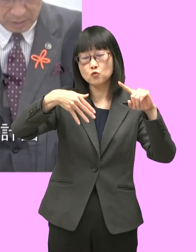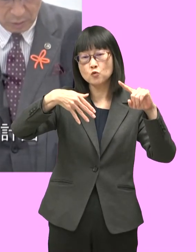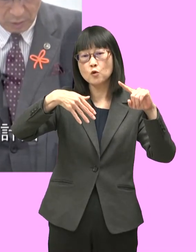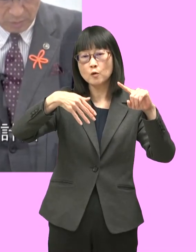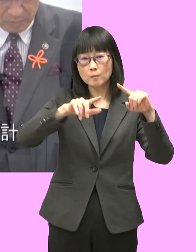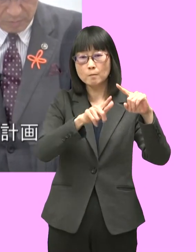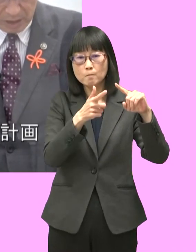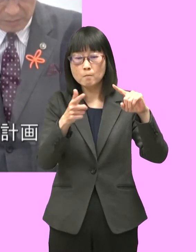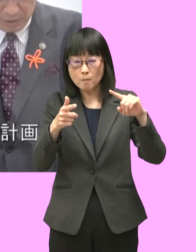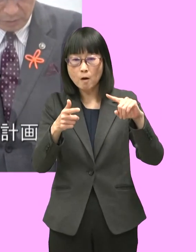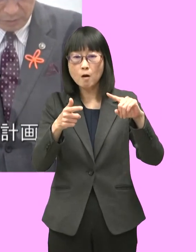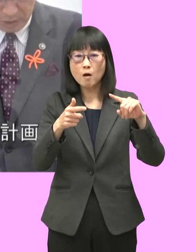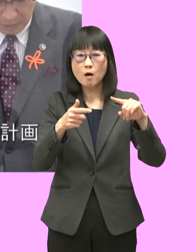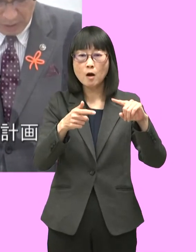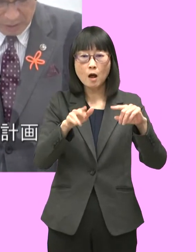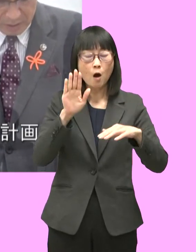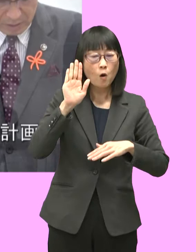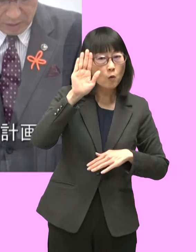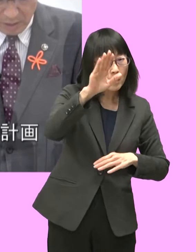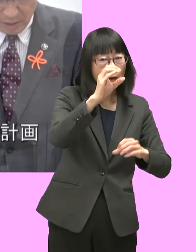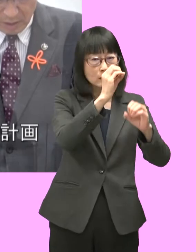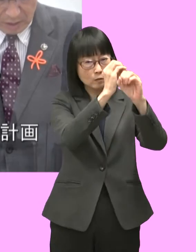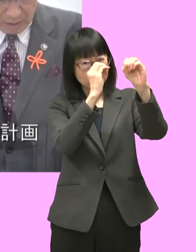産業未来ビジョン福島、